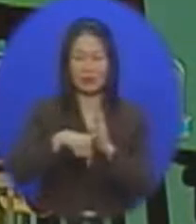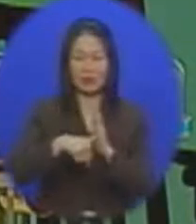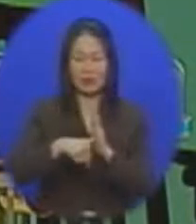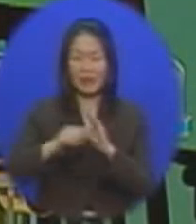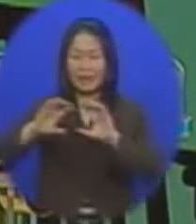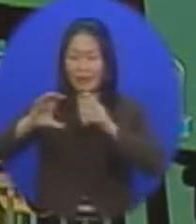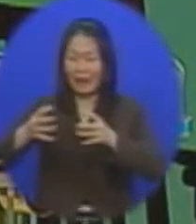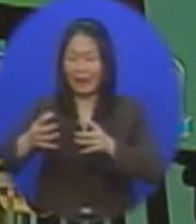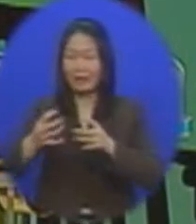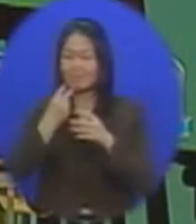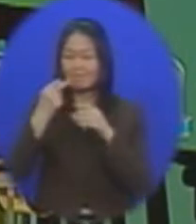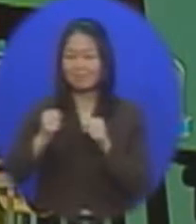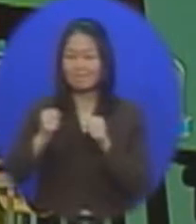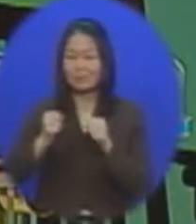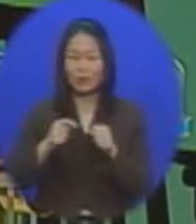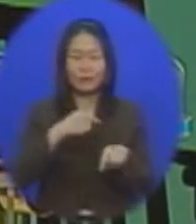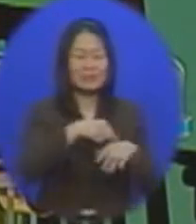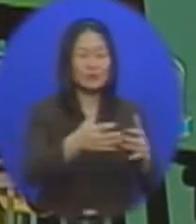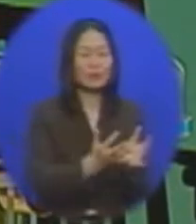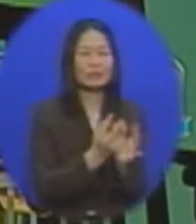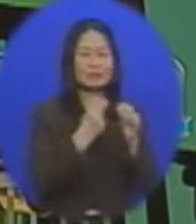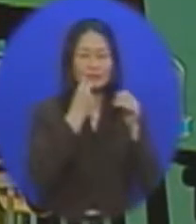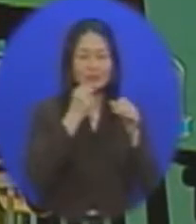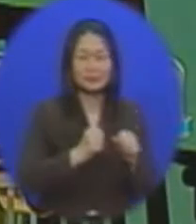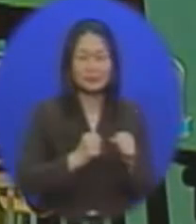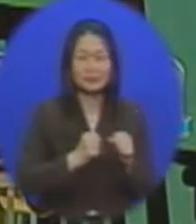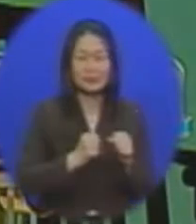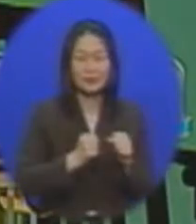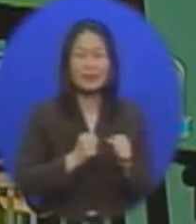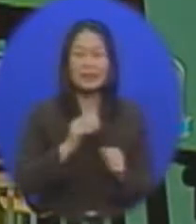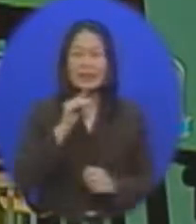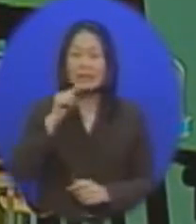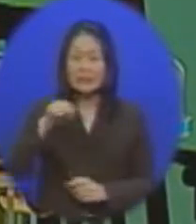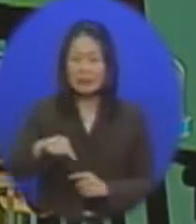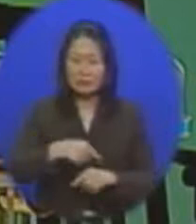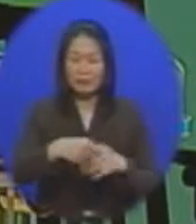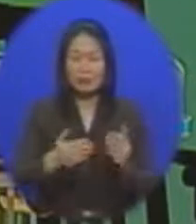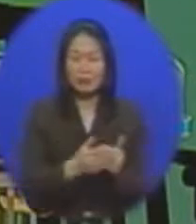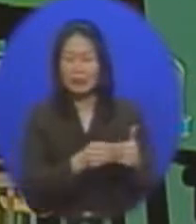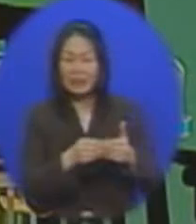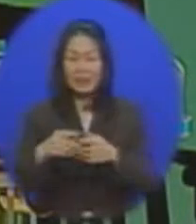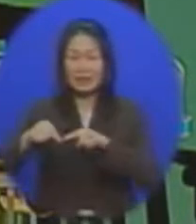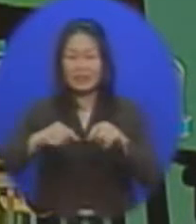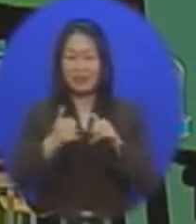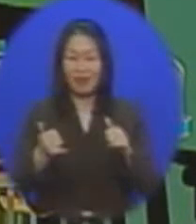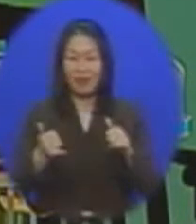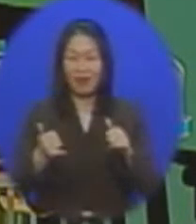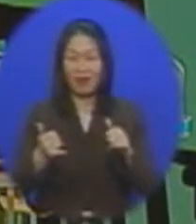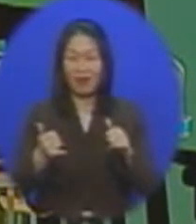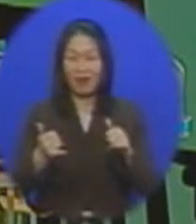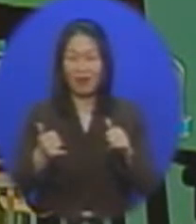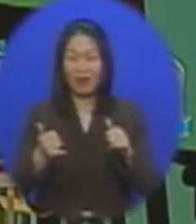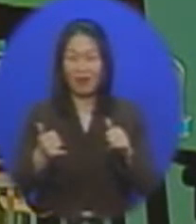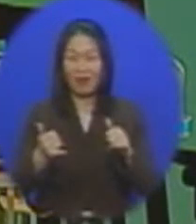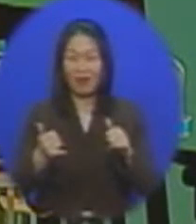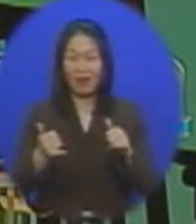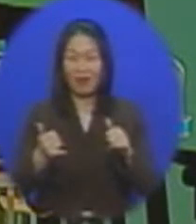살아요 민족의 삽니다 그리고 이 민족을 이끌어 갈 지도자들이 일어나요